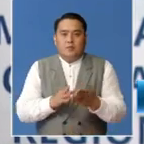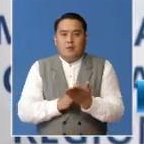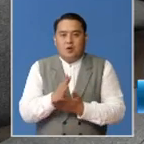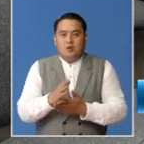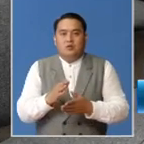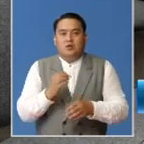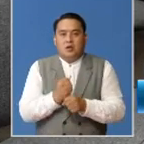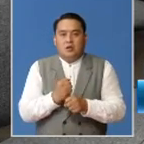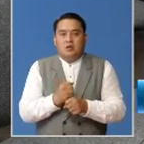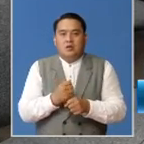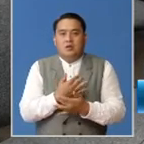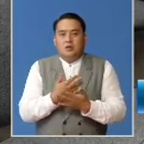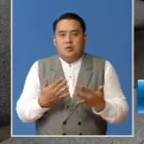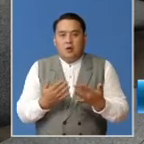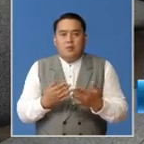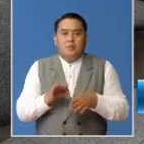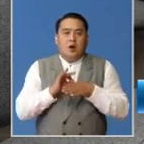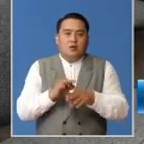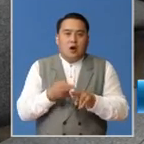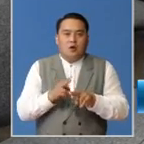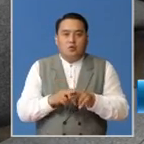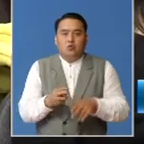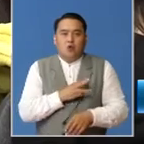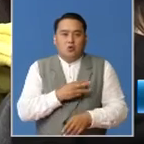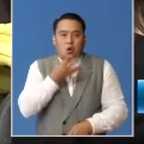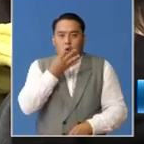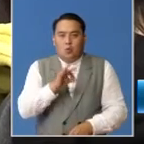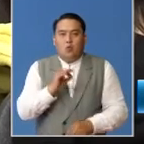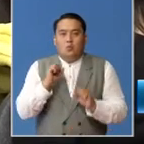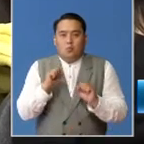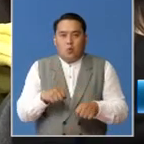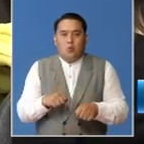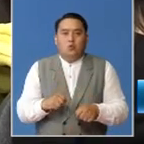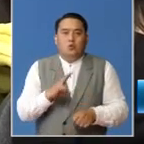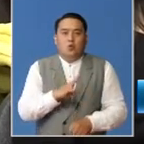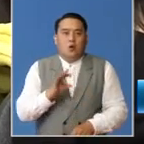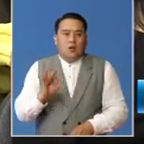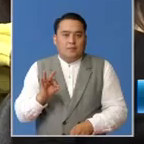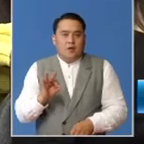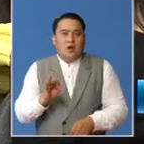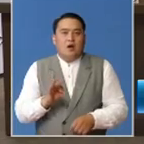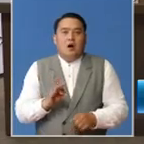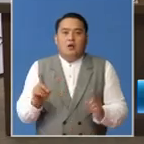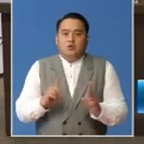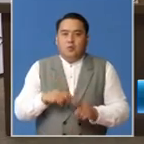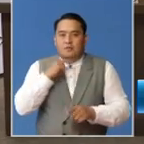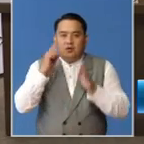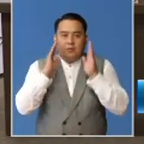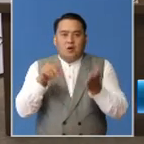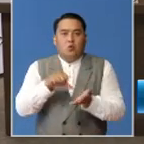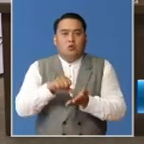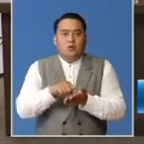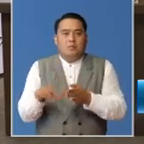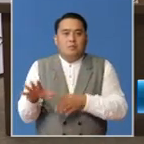направлении разработан ряд критериев, пройдя которые любой желающий сможет стать частью Нур-Отана. Также особое внимание